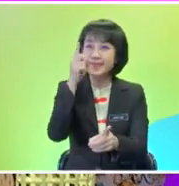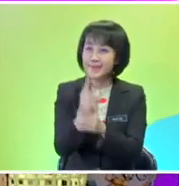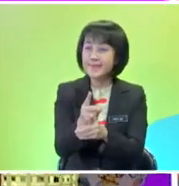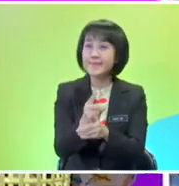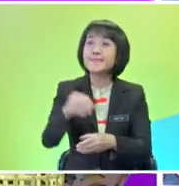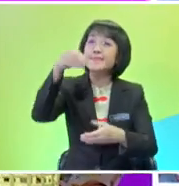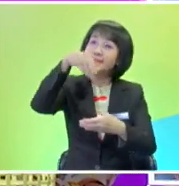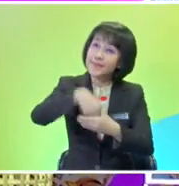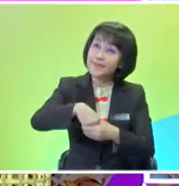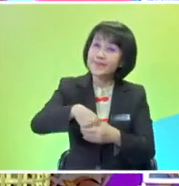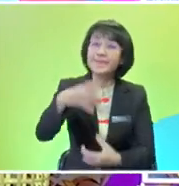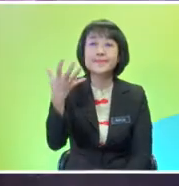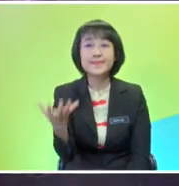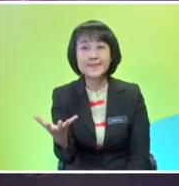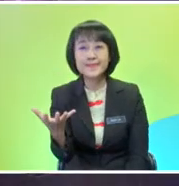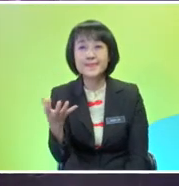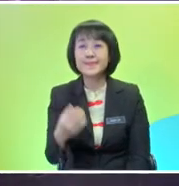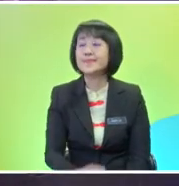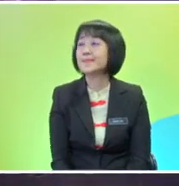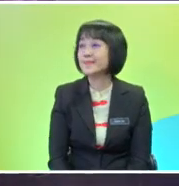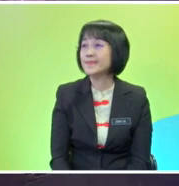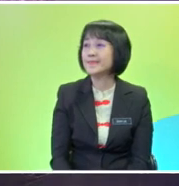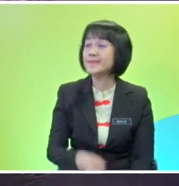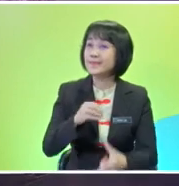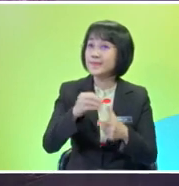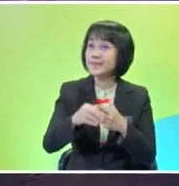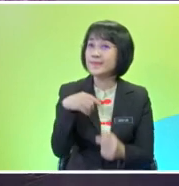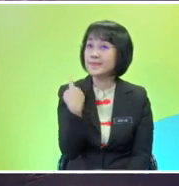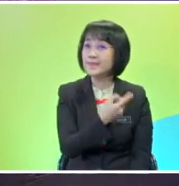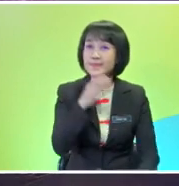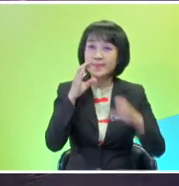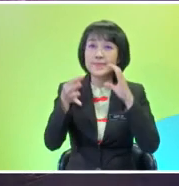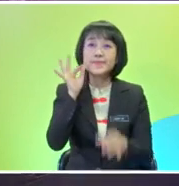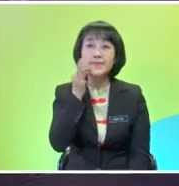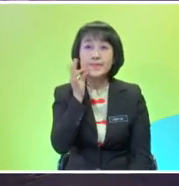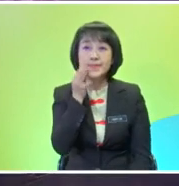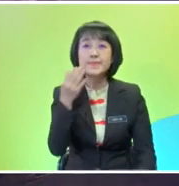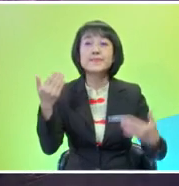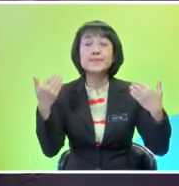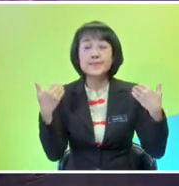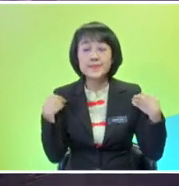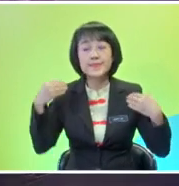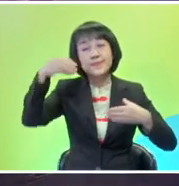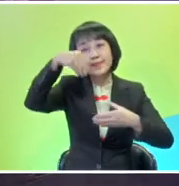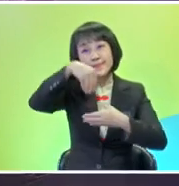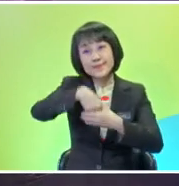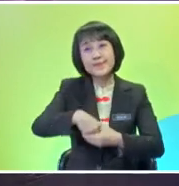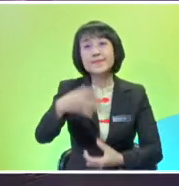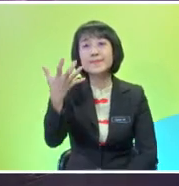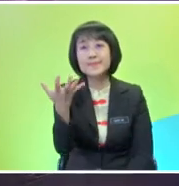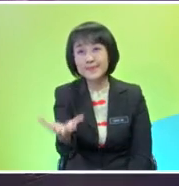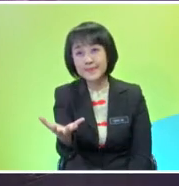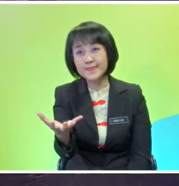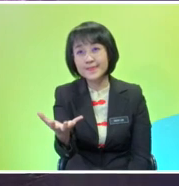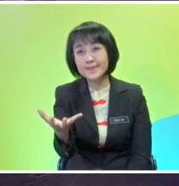dalam mangkuk ataupun kita boleh cakap macam ni Mira buah-buahan berada di dalam mangkuk